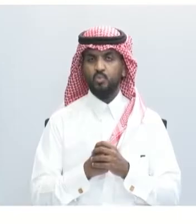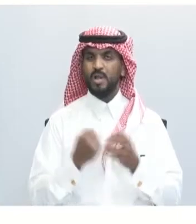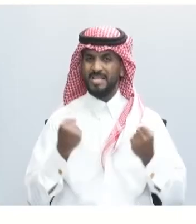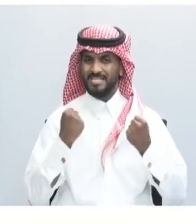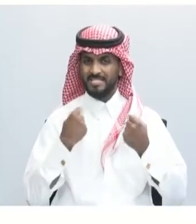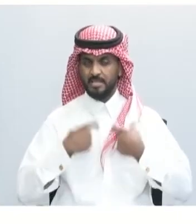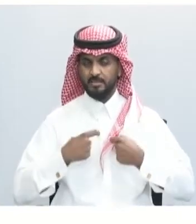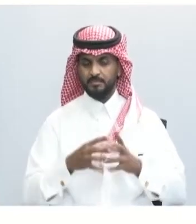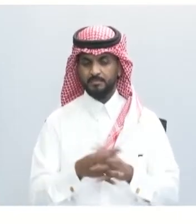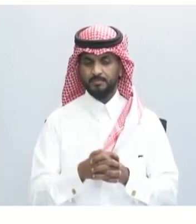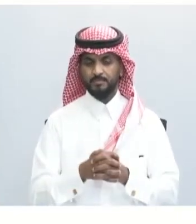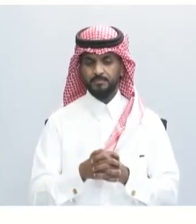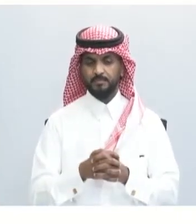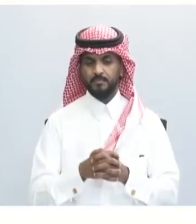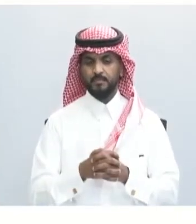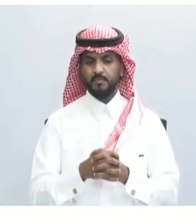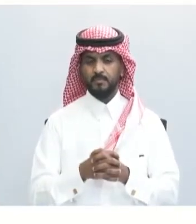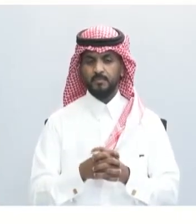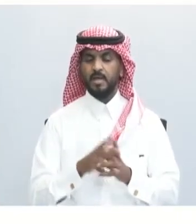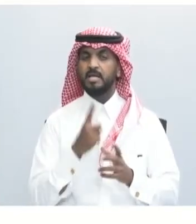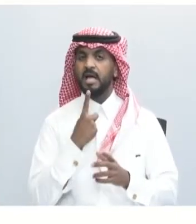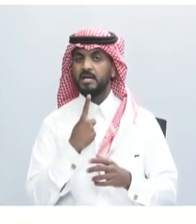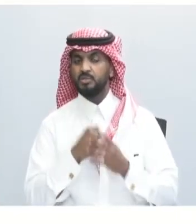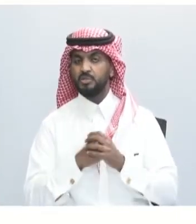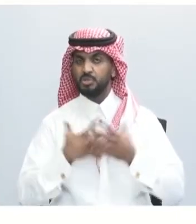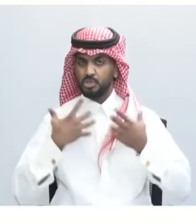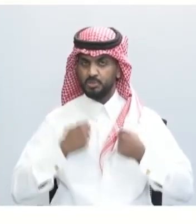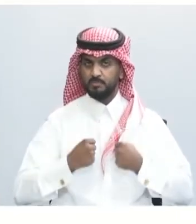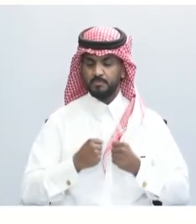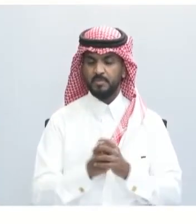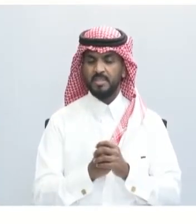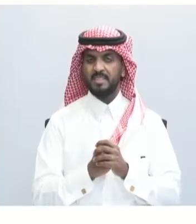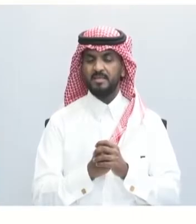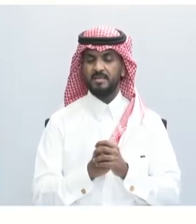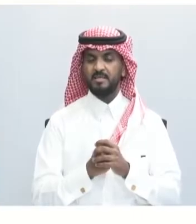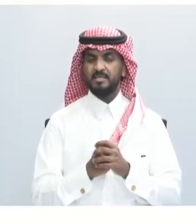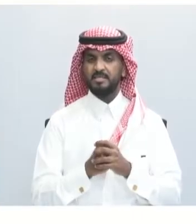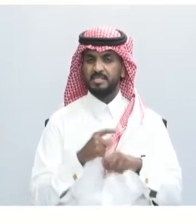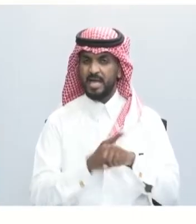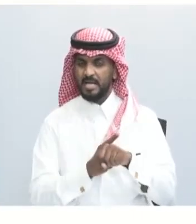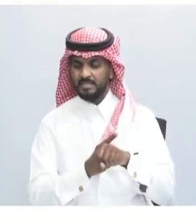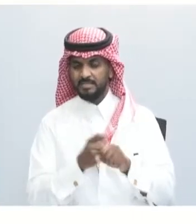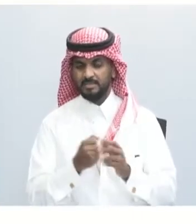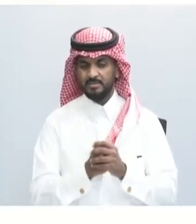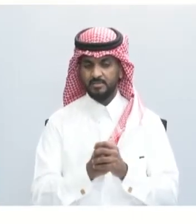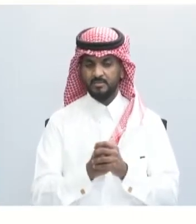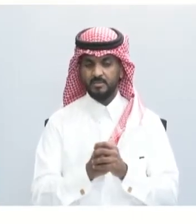الجسديه وايضا يحتاج الجسم الى ساعه محدده